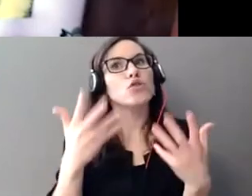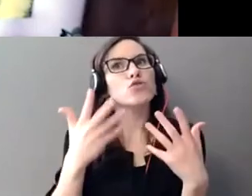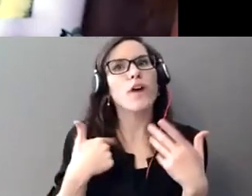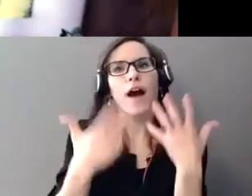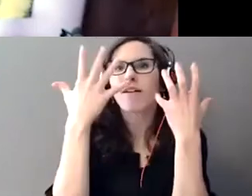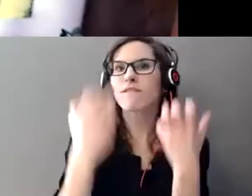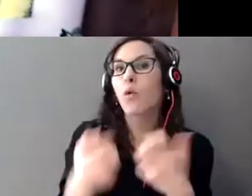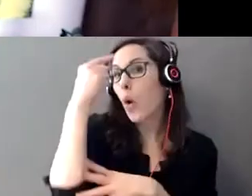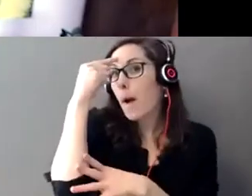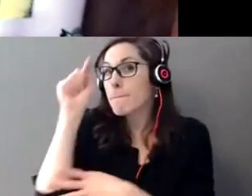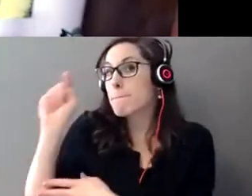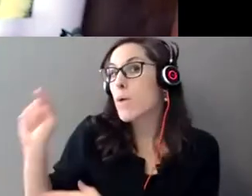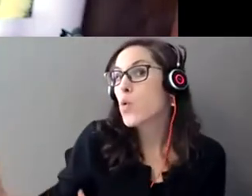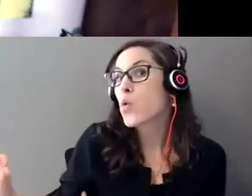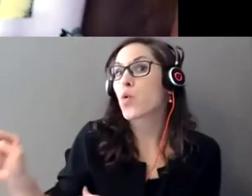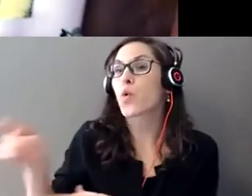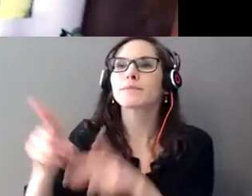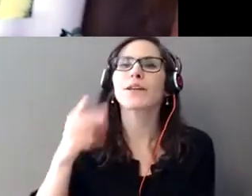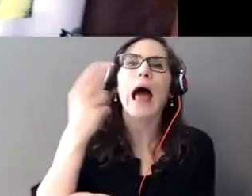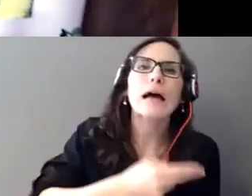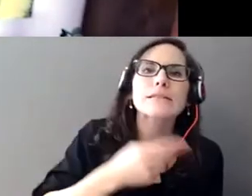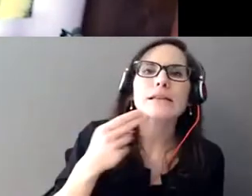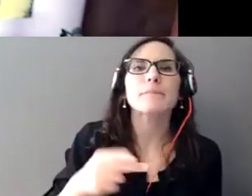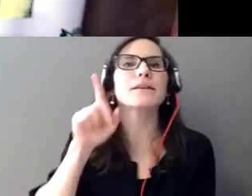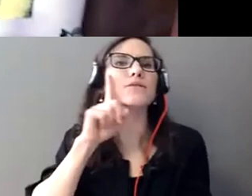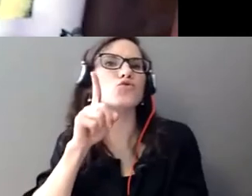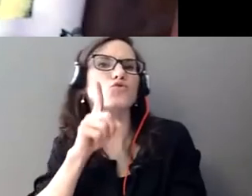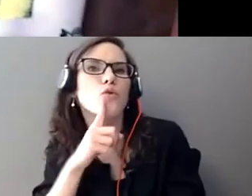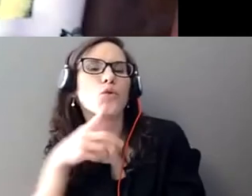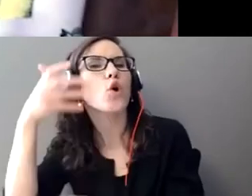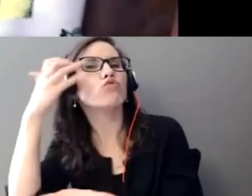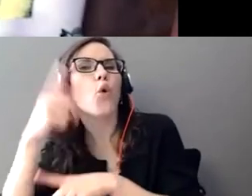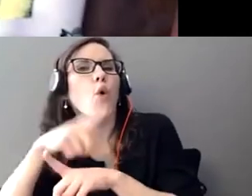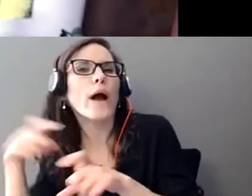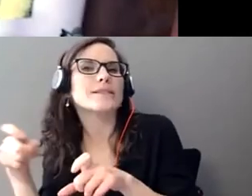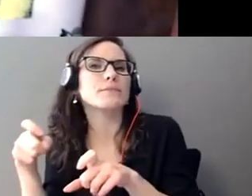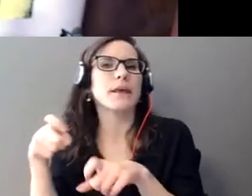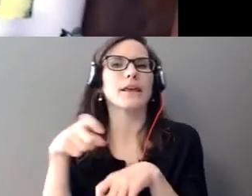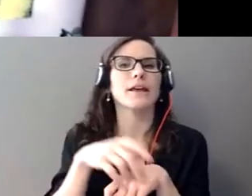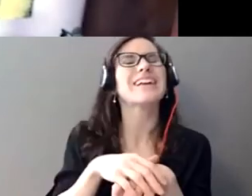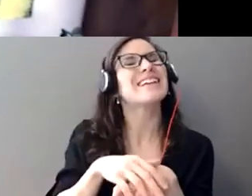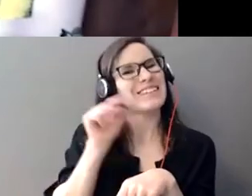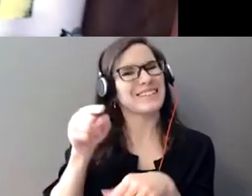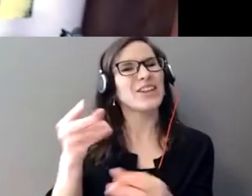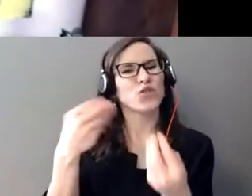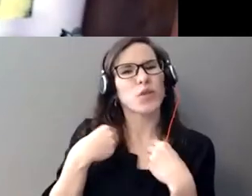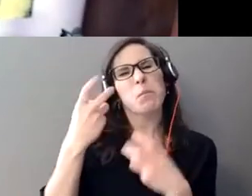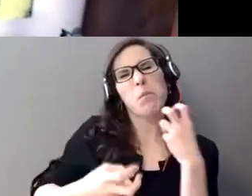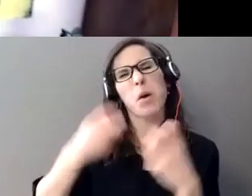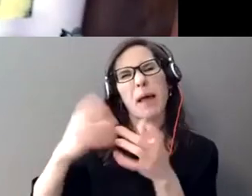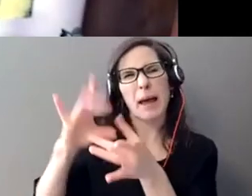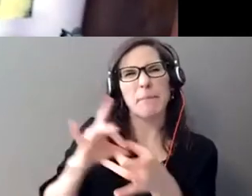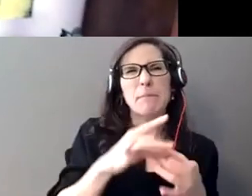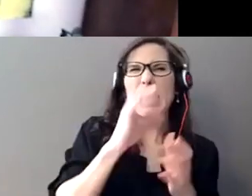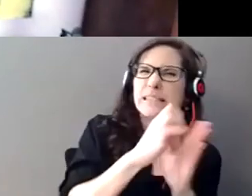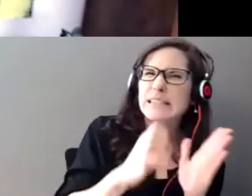sourdes handicapées neuroatypées et cela soulève à mon avis beaucoup de problèmes au niveau éthique au niveau politique